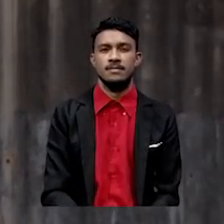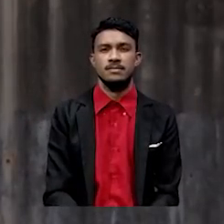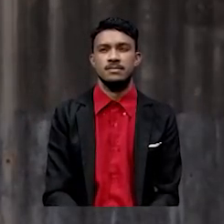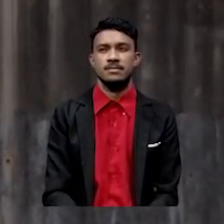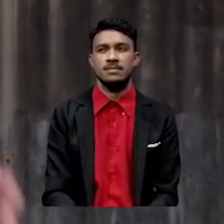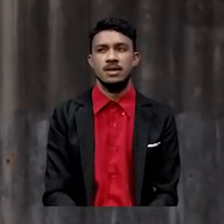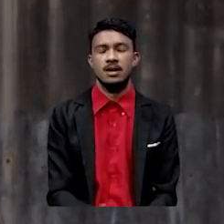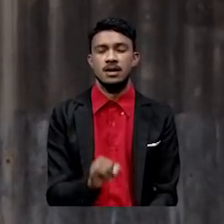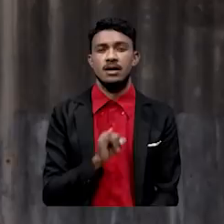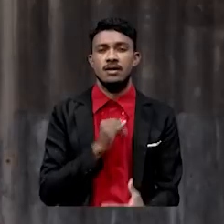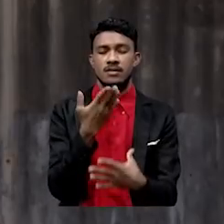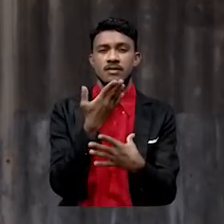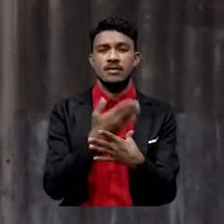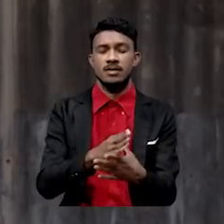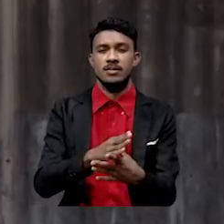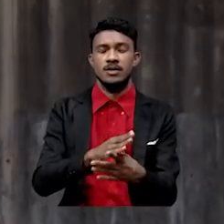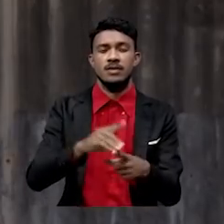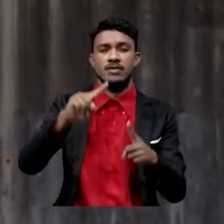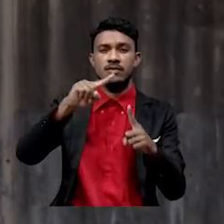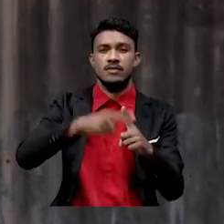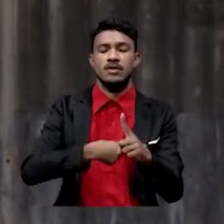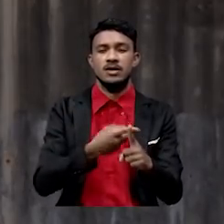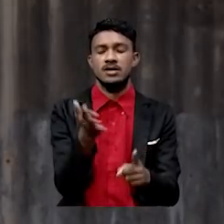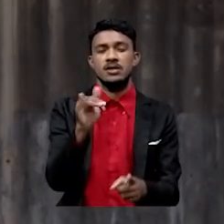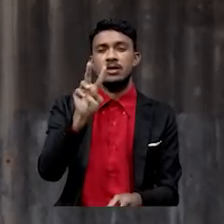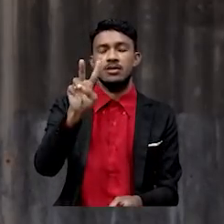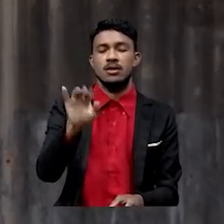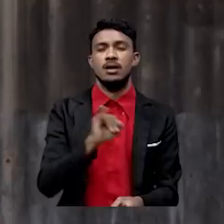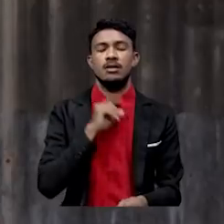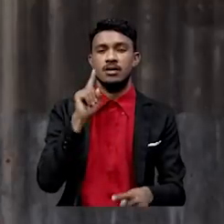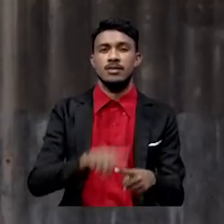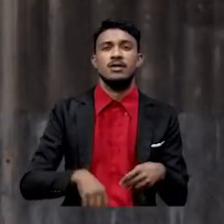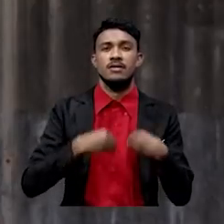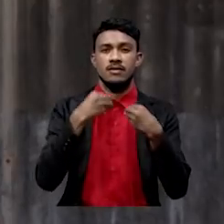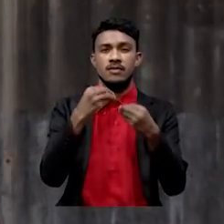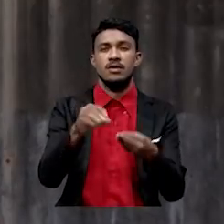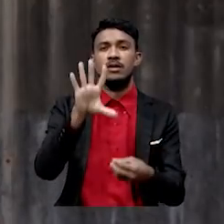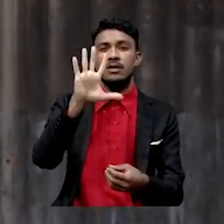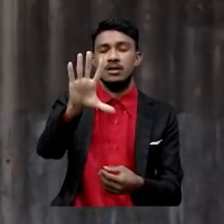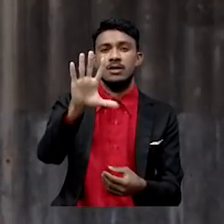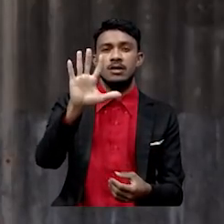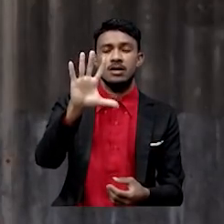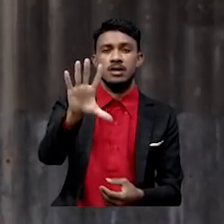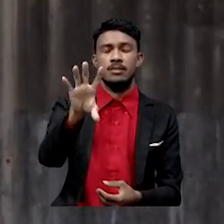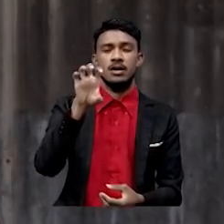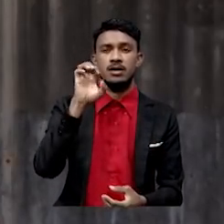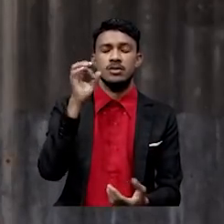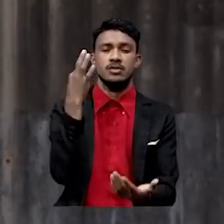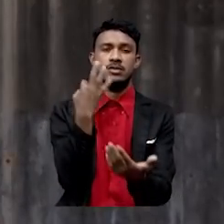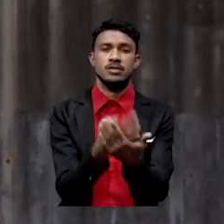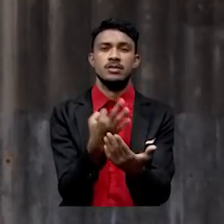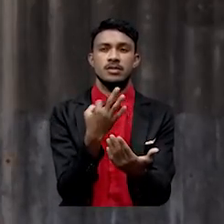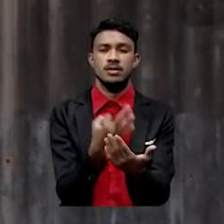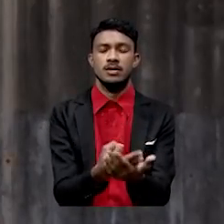Na ho si fos de tila pulan isindo ro hola bele folai. Kalau itu seluan ku berarti 500 dolar ni antau firde ang rente tona.